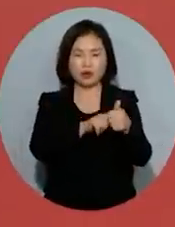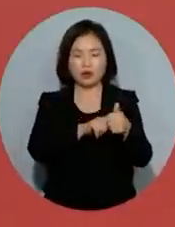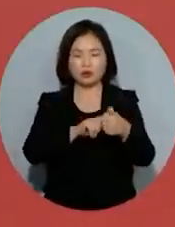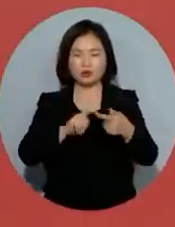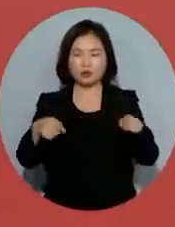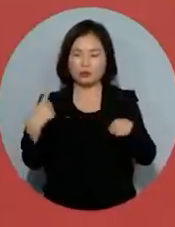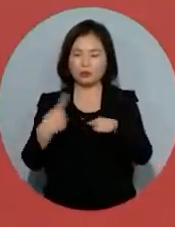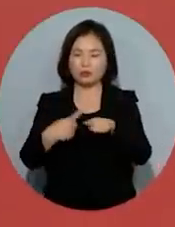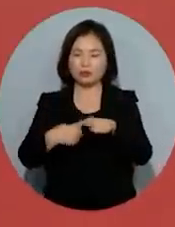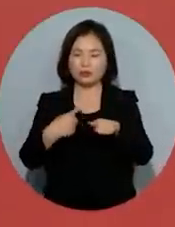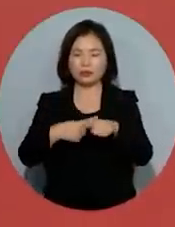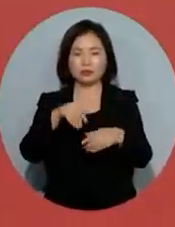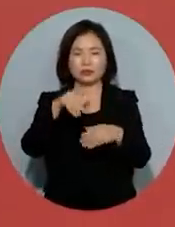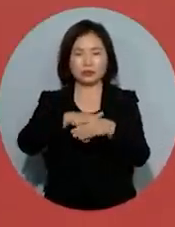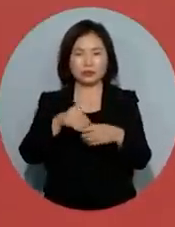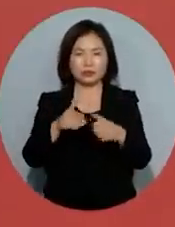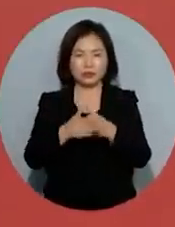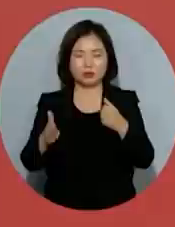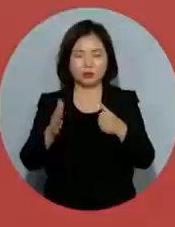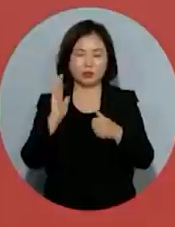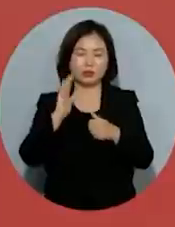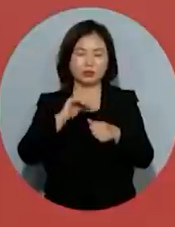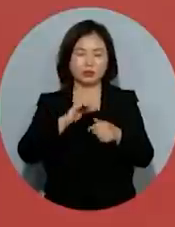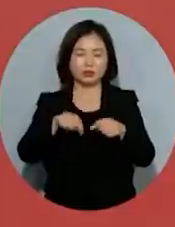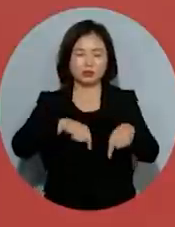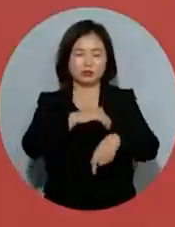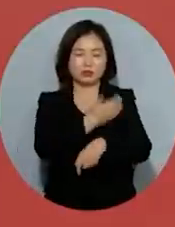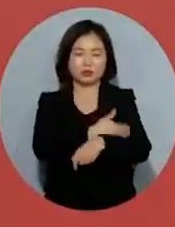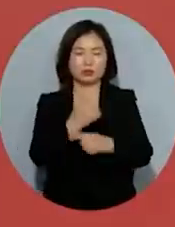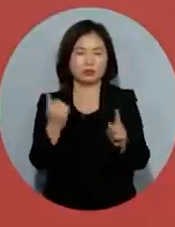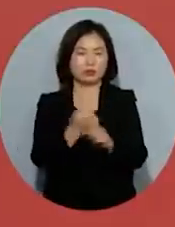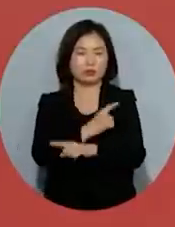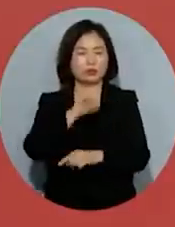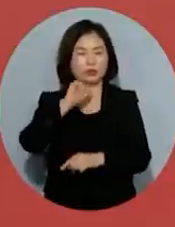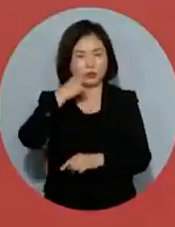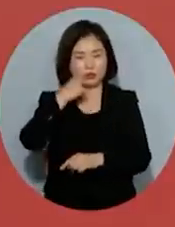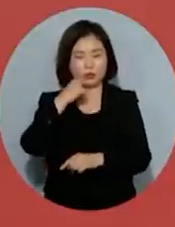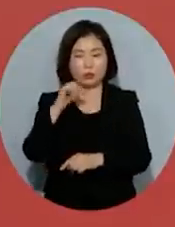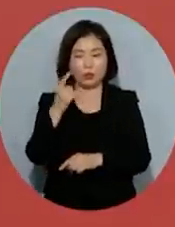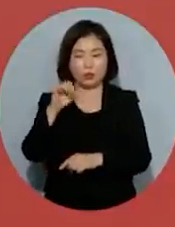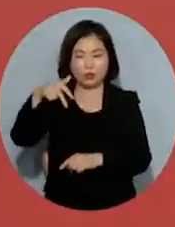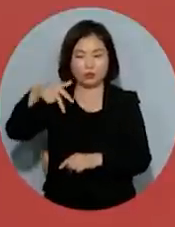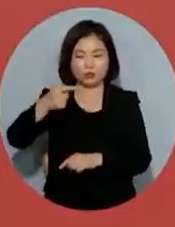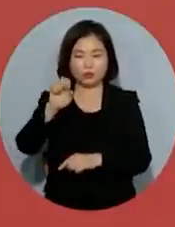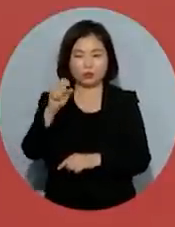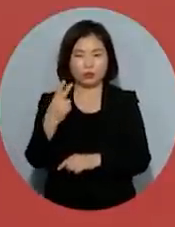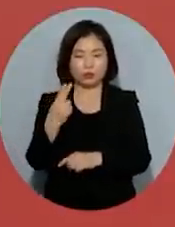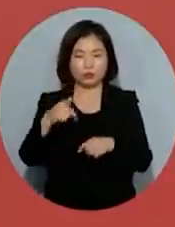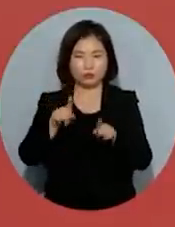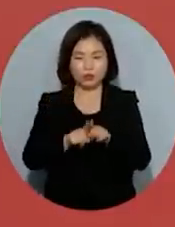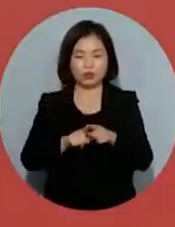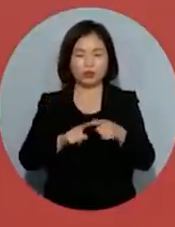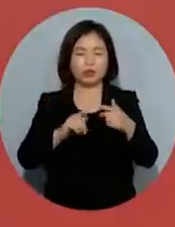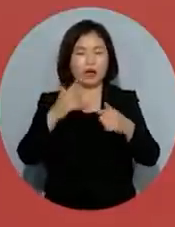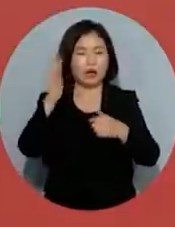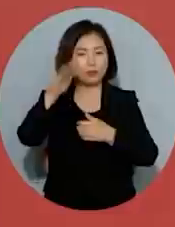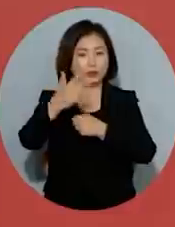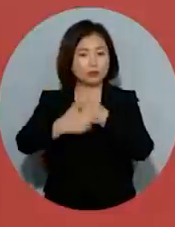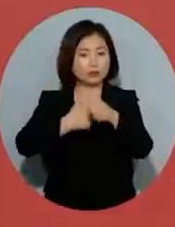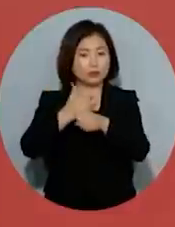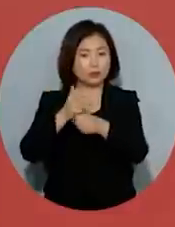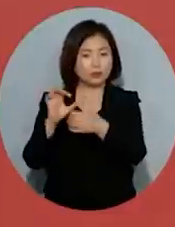피장파장 대선이 되기 때문에 정권교체가 어렵다고 생각합니다. 홍준표와 함께 대한민국 70년을